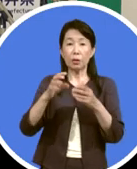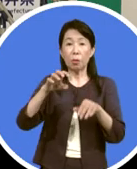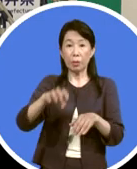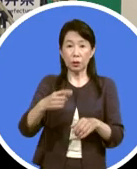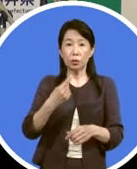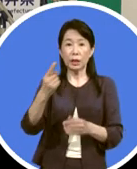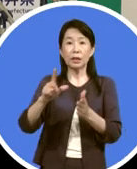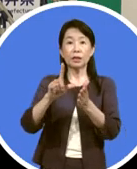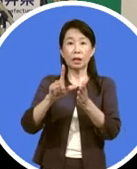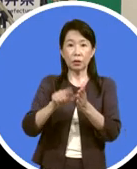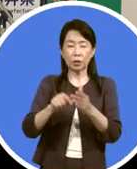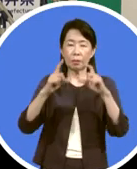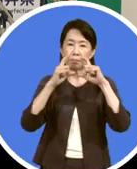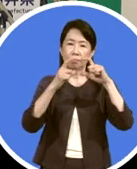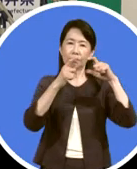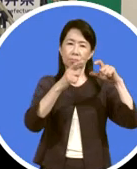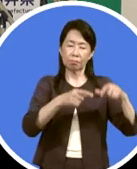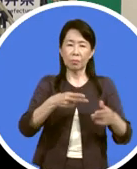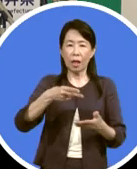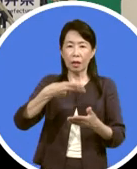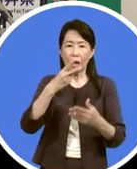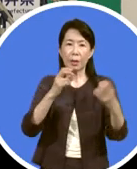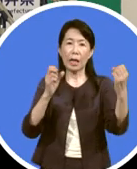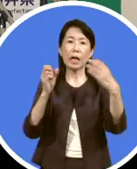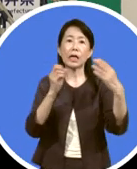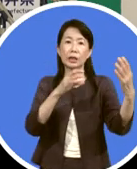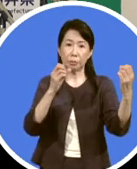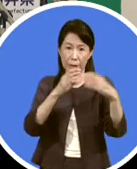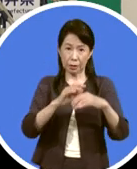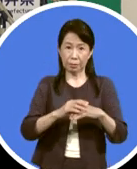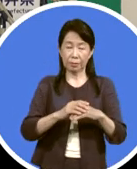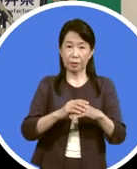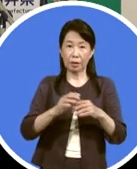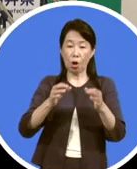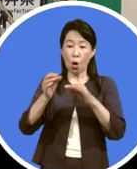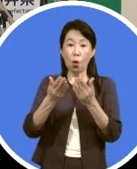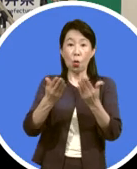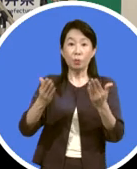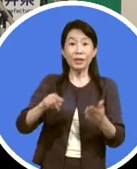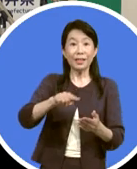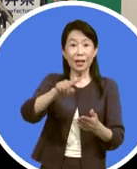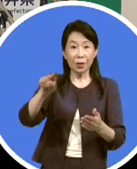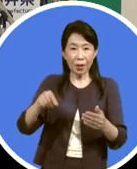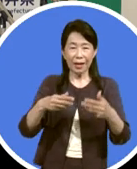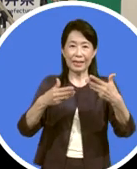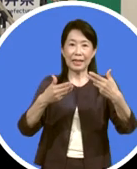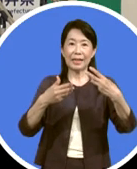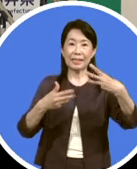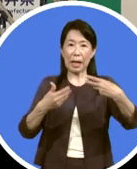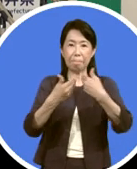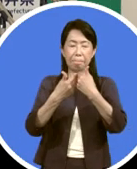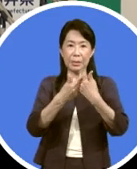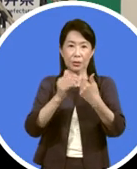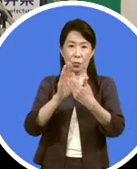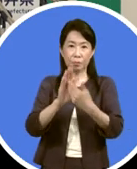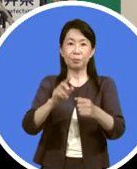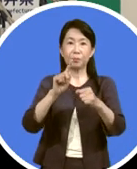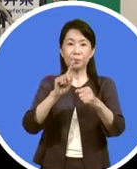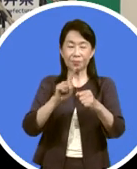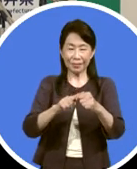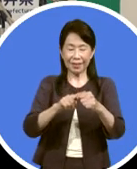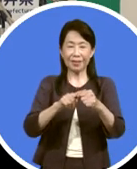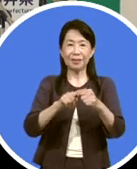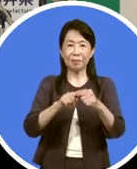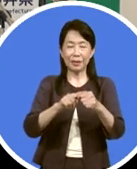行った時もですねマスクを外す外した時にお店の前は確かに例えばさん3つの中の密閉